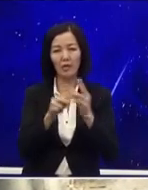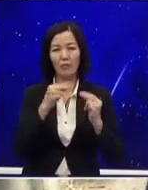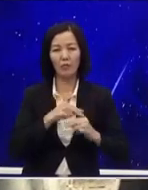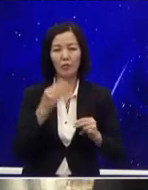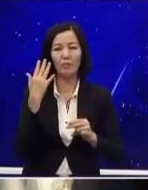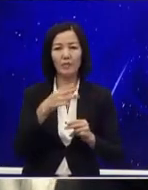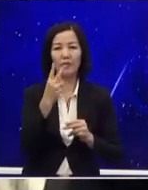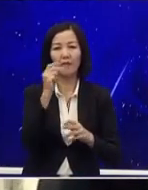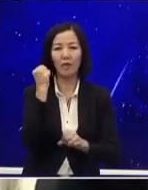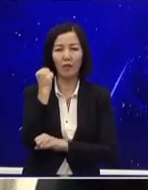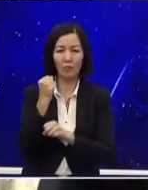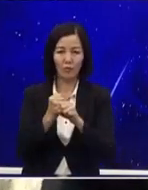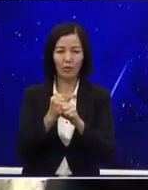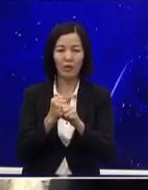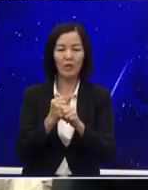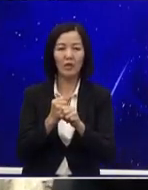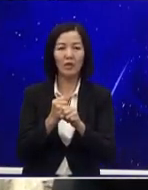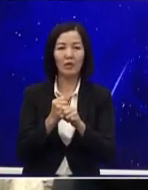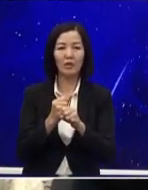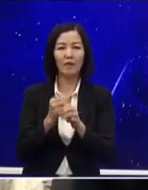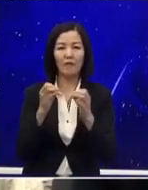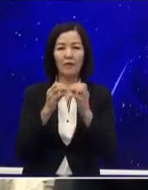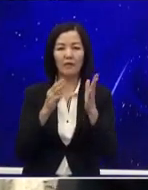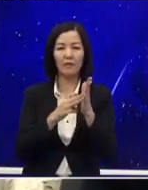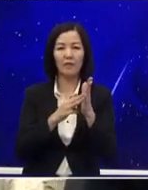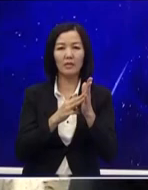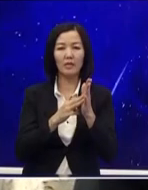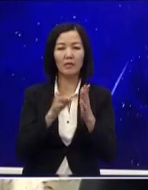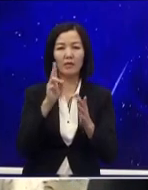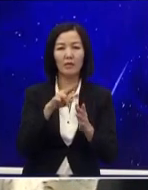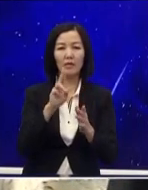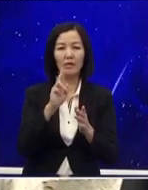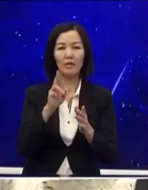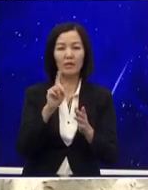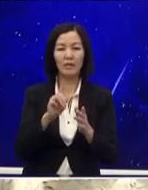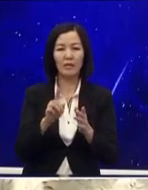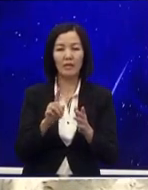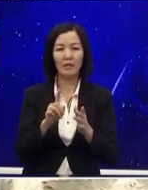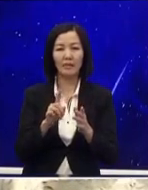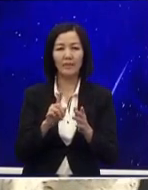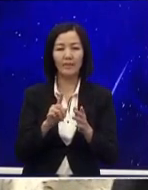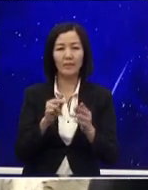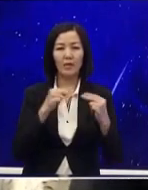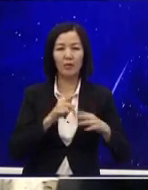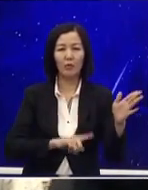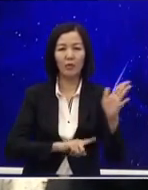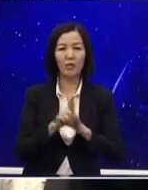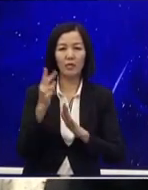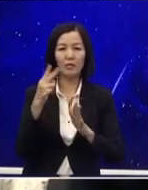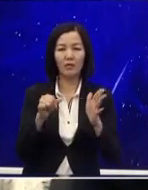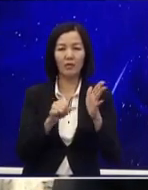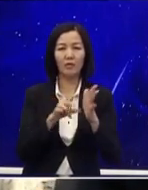52 человека. Из них 18 по ДКЗ. Работа началась 26 мая.